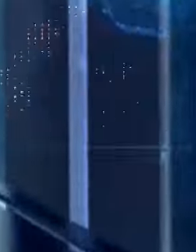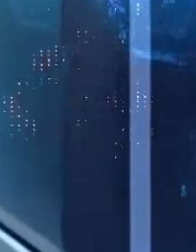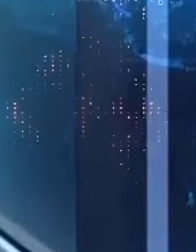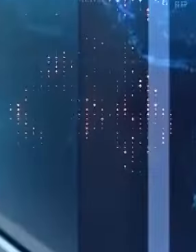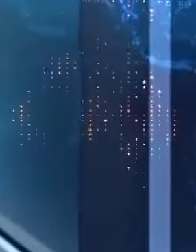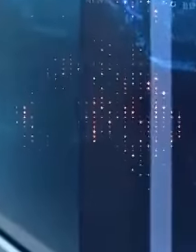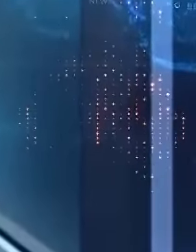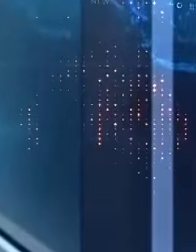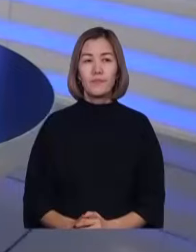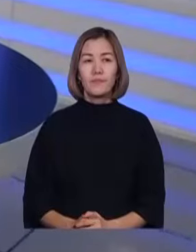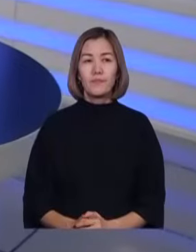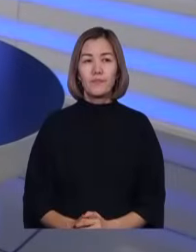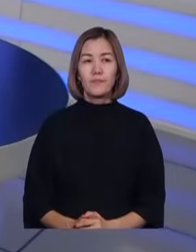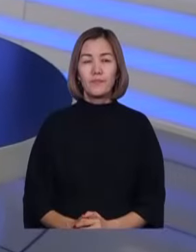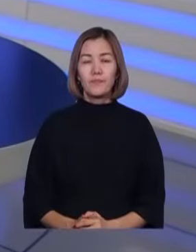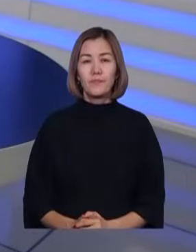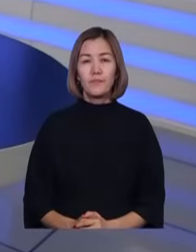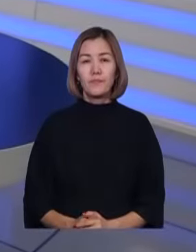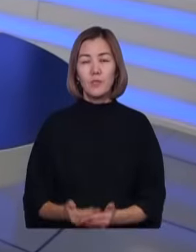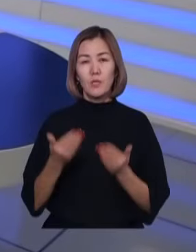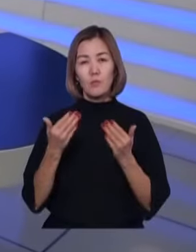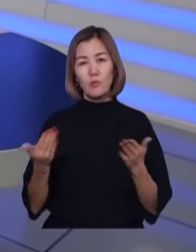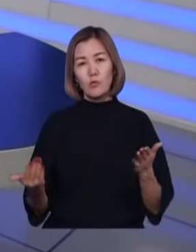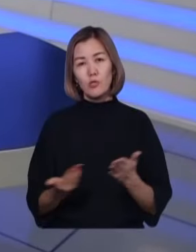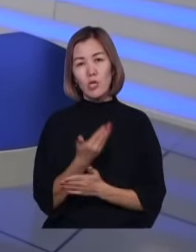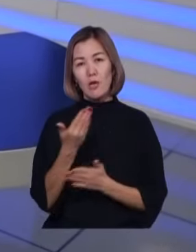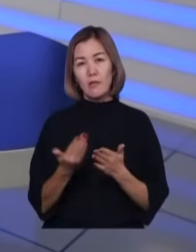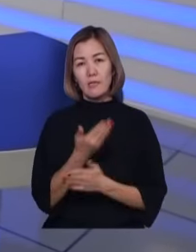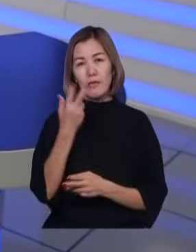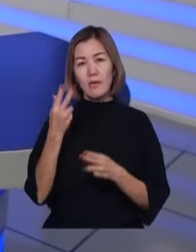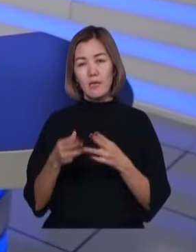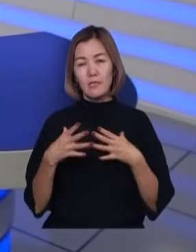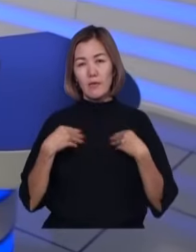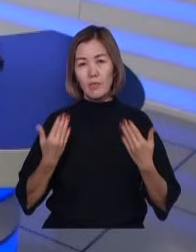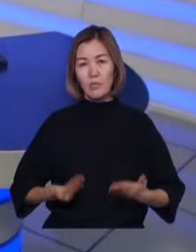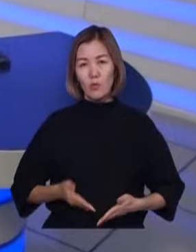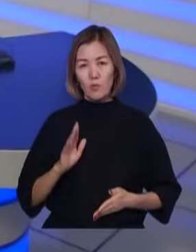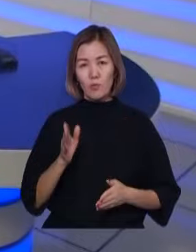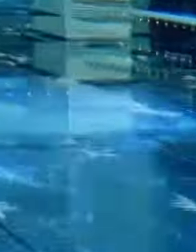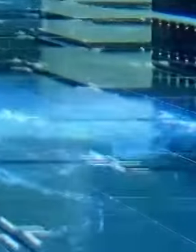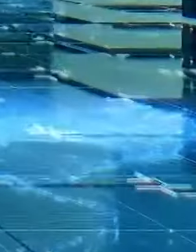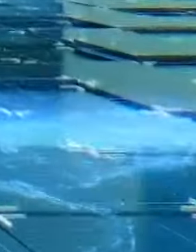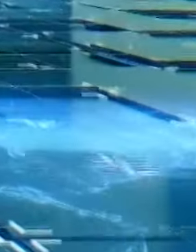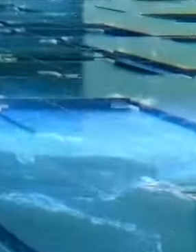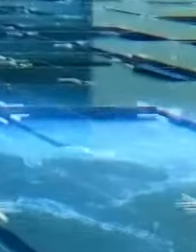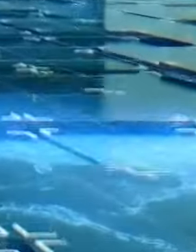телеарнасы. Бүгінгі айтарымыз осы, аман сау болыңыздар.